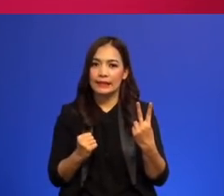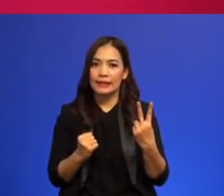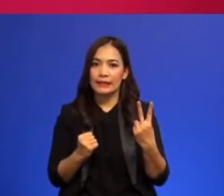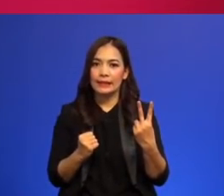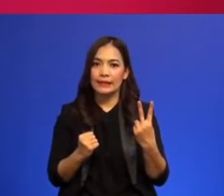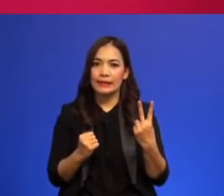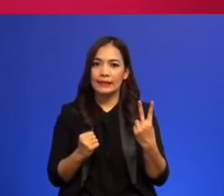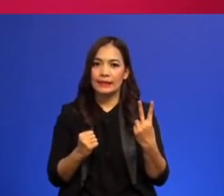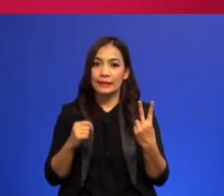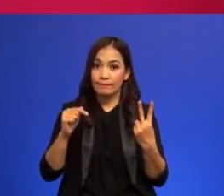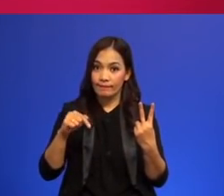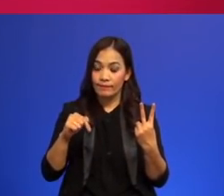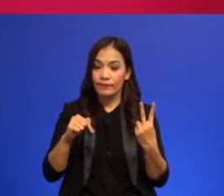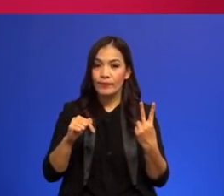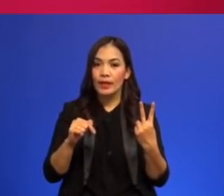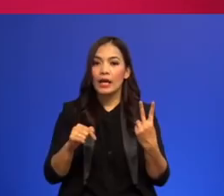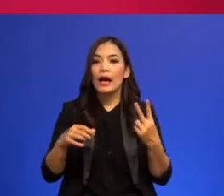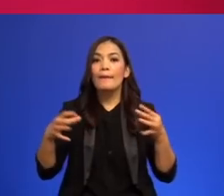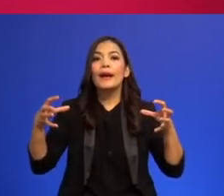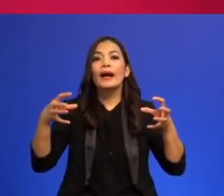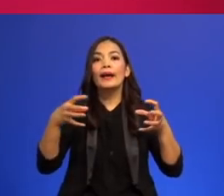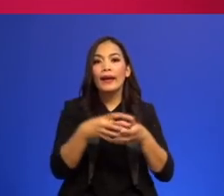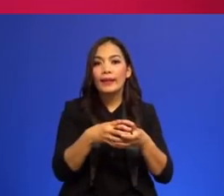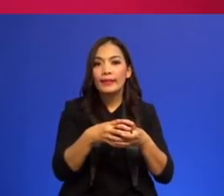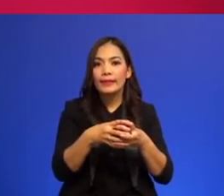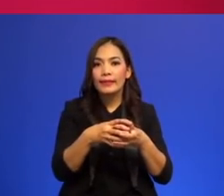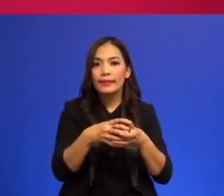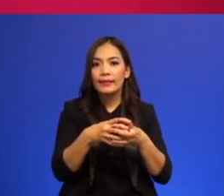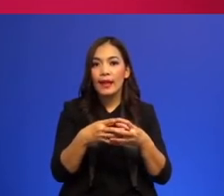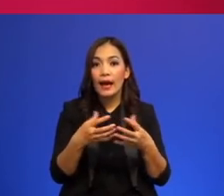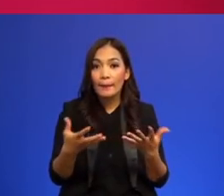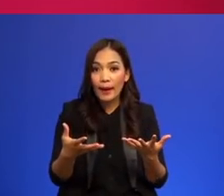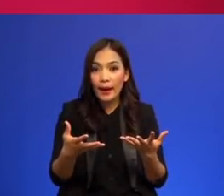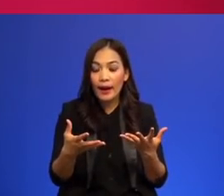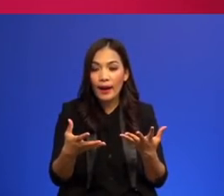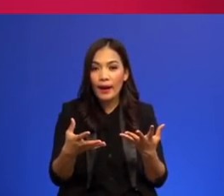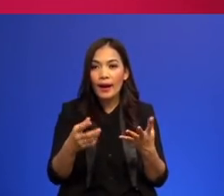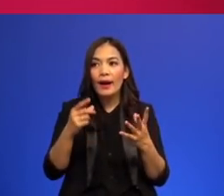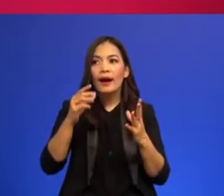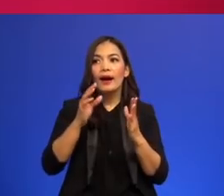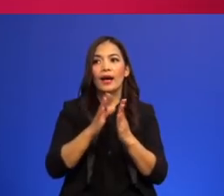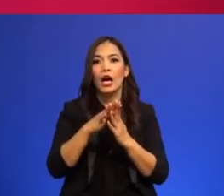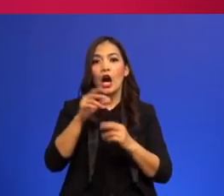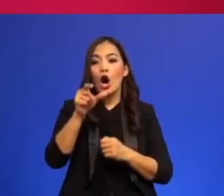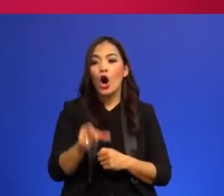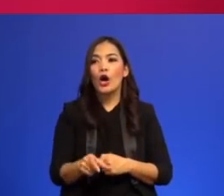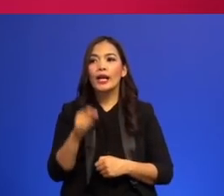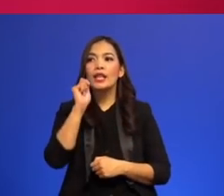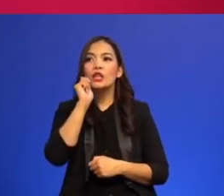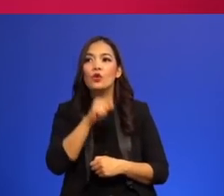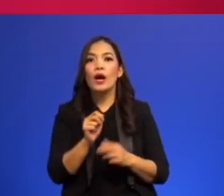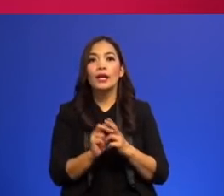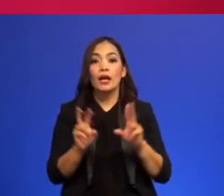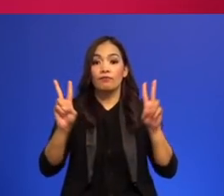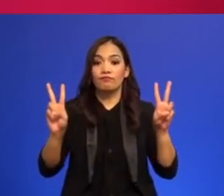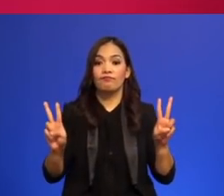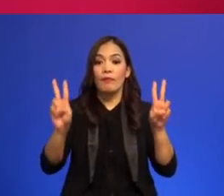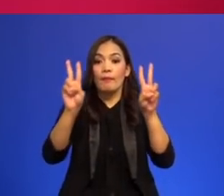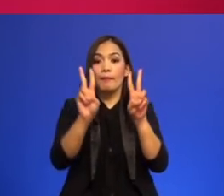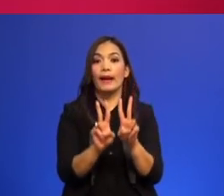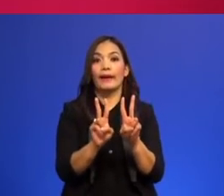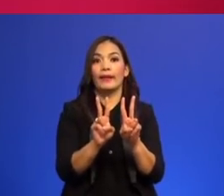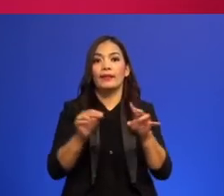Mertua dan orang tua itu paket. Apa saudara? Ulangi. Lebih keras.